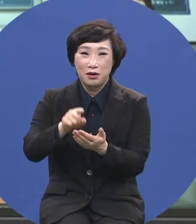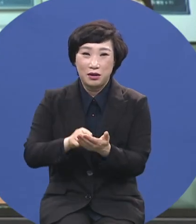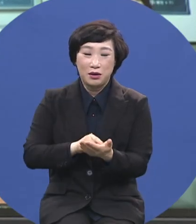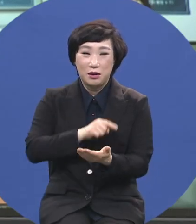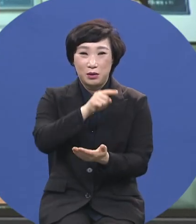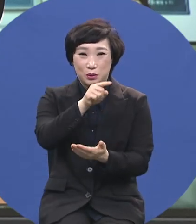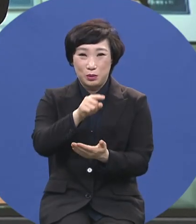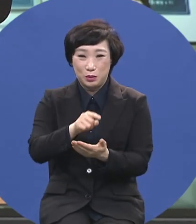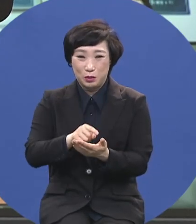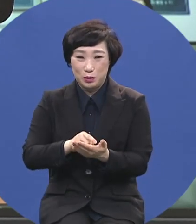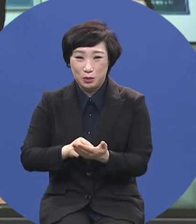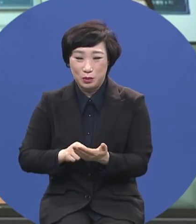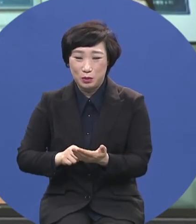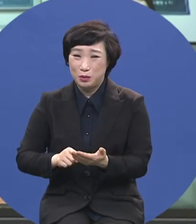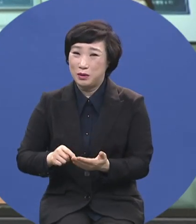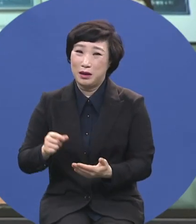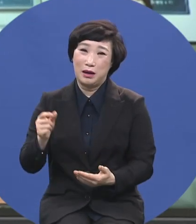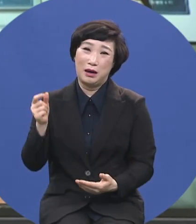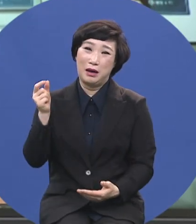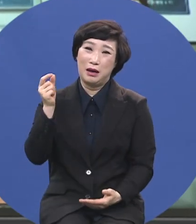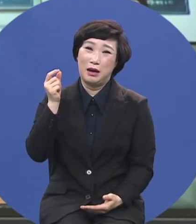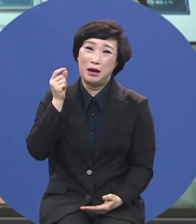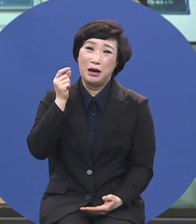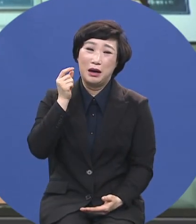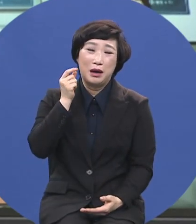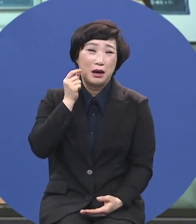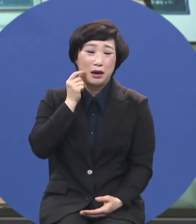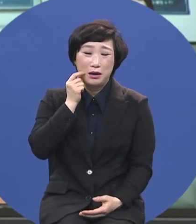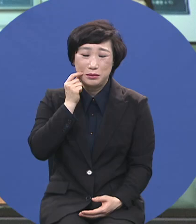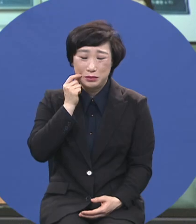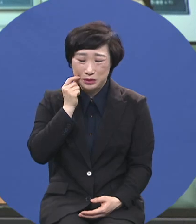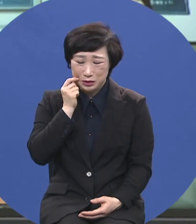눈물로써 못